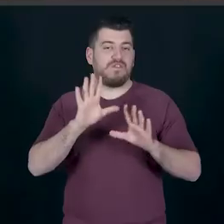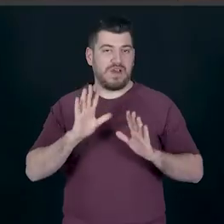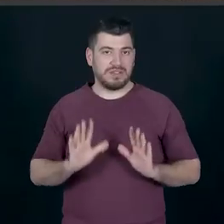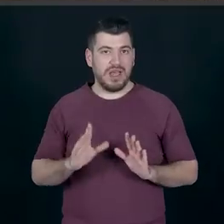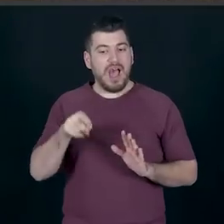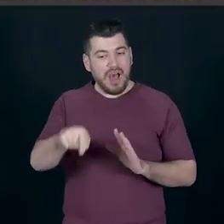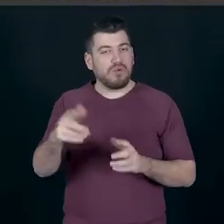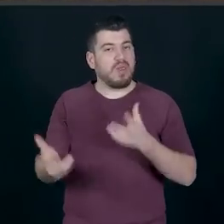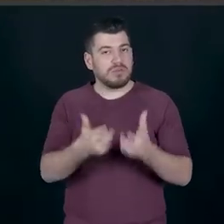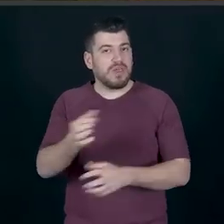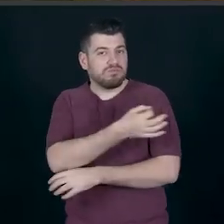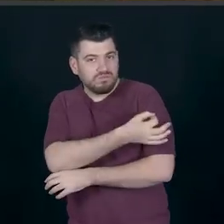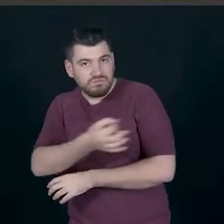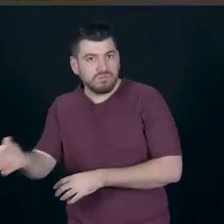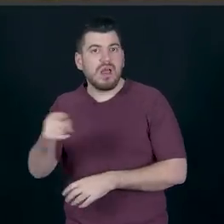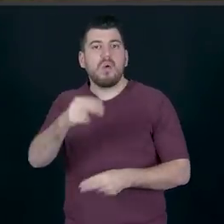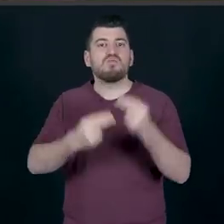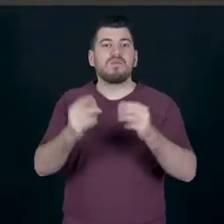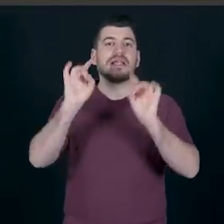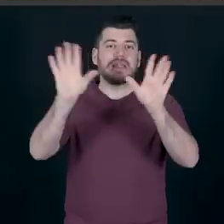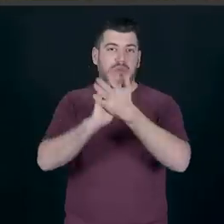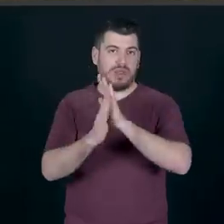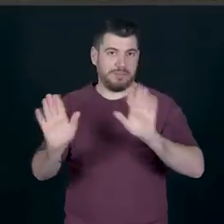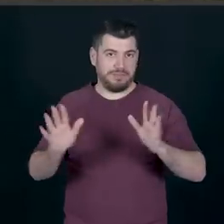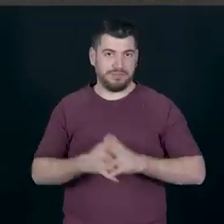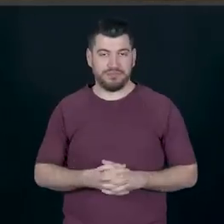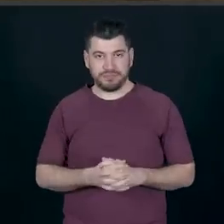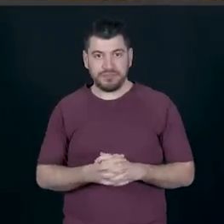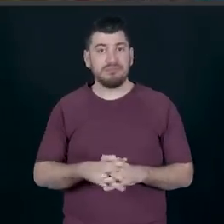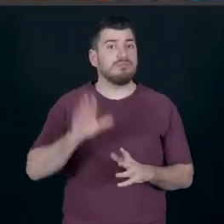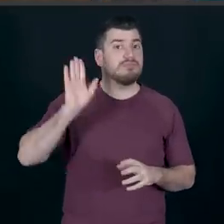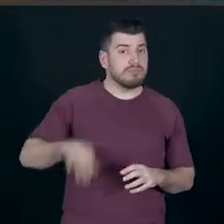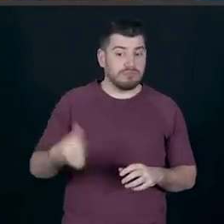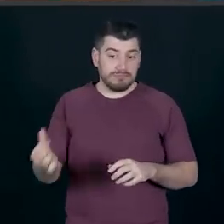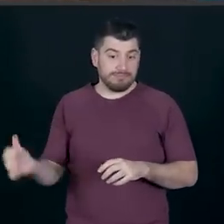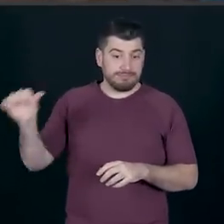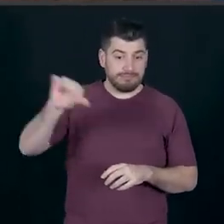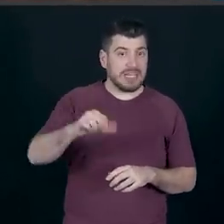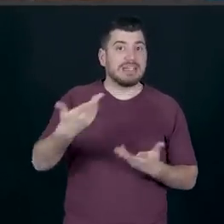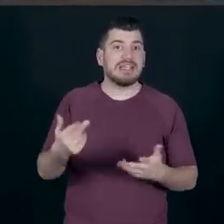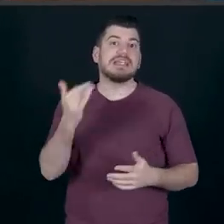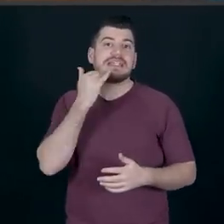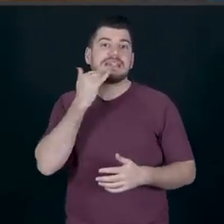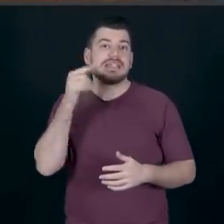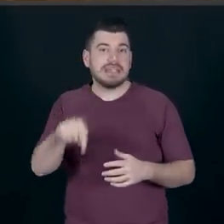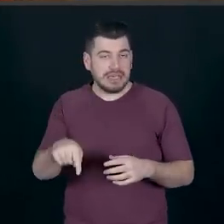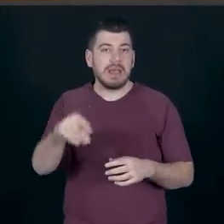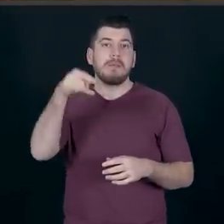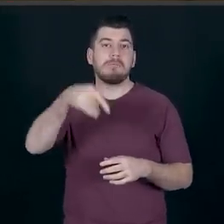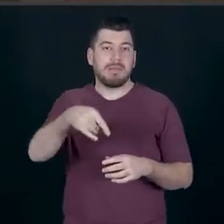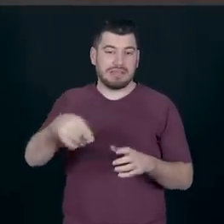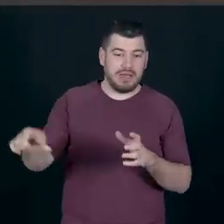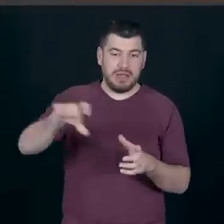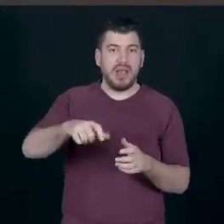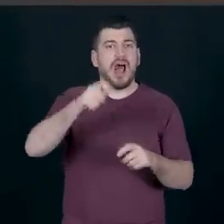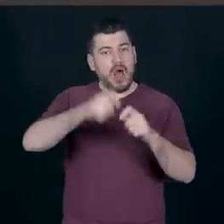είναι ψημένη μια χαρά, δεν υπάρχει κανένα πρόβλημα. Λοιπόν, θα προσθέσω στο τέλος λίγο ακόμα τριμμένη παρμεζάνα, αλλά θα την κάνω έτσι